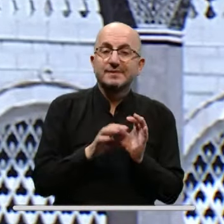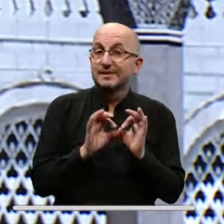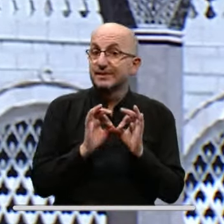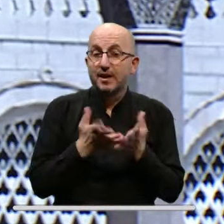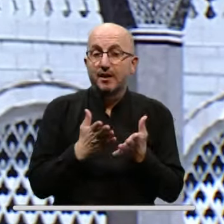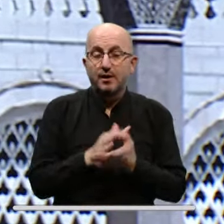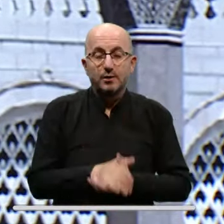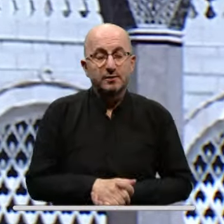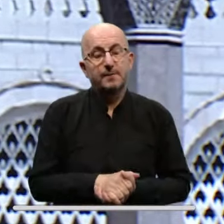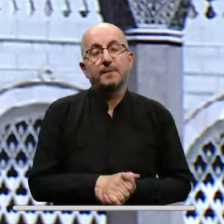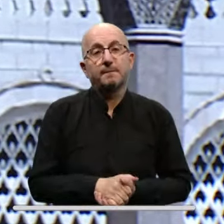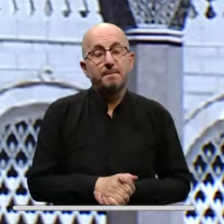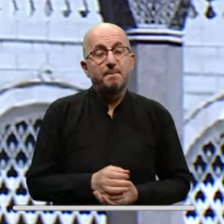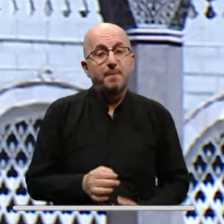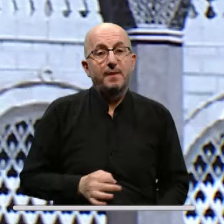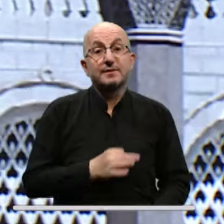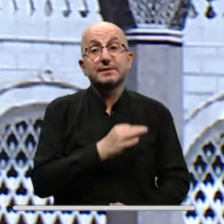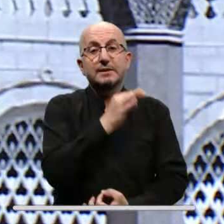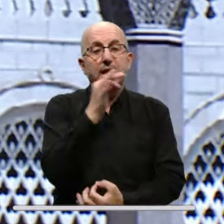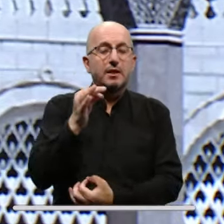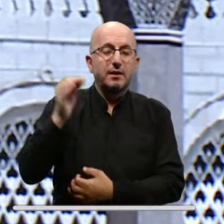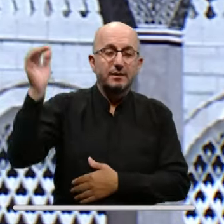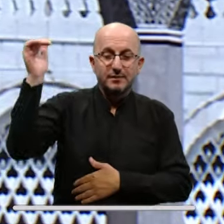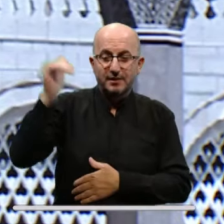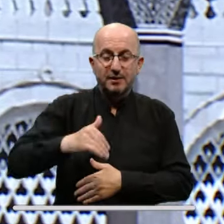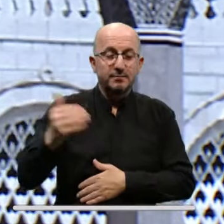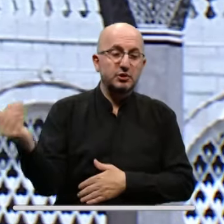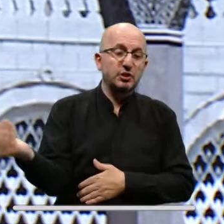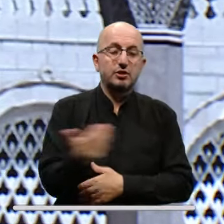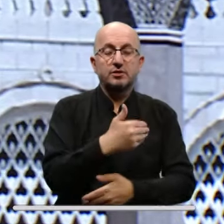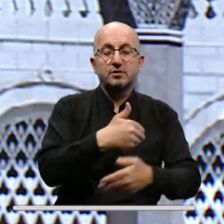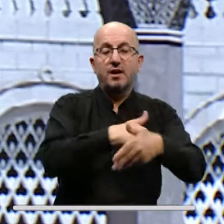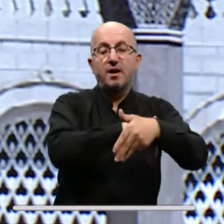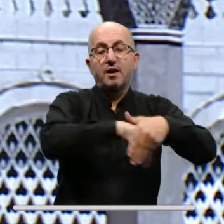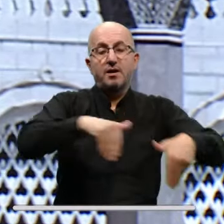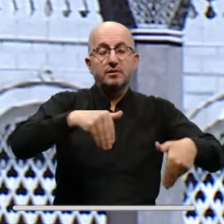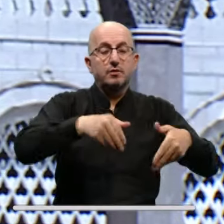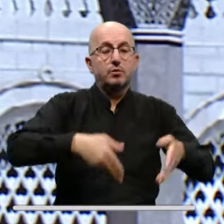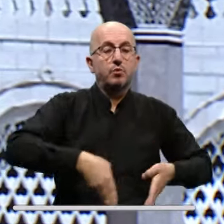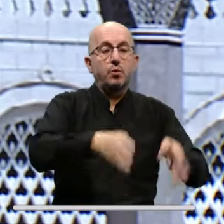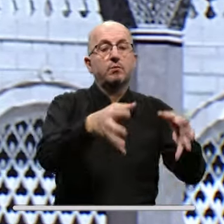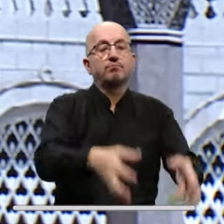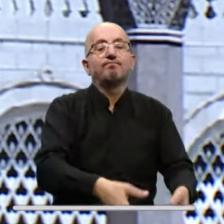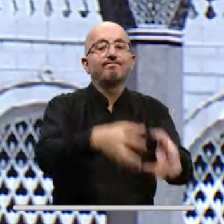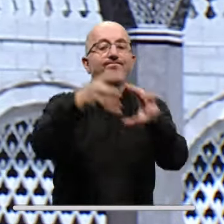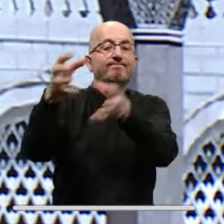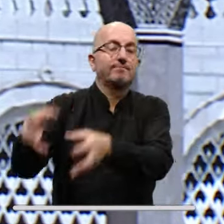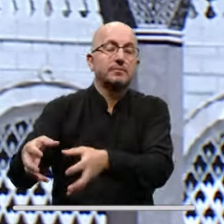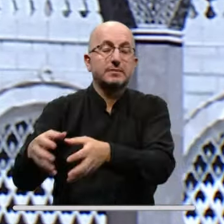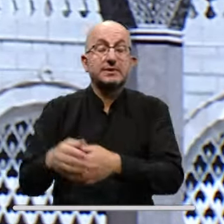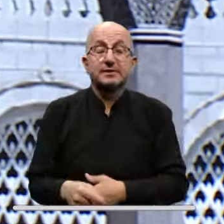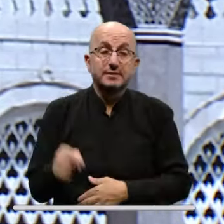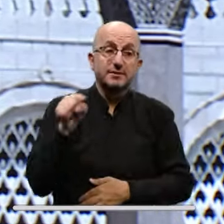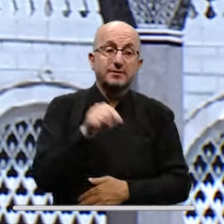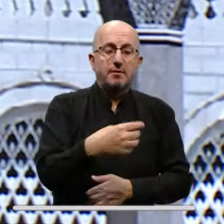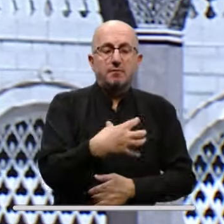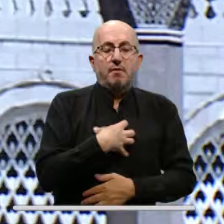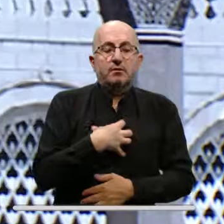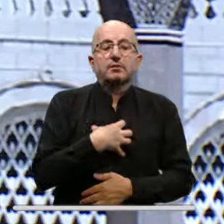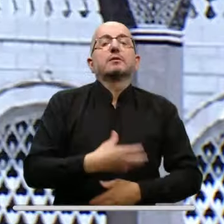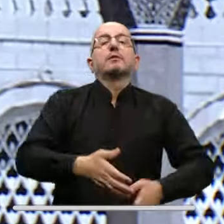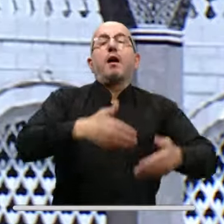ki insanların gelip geçişini engelleyecek bir engeli yoldan kaldırmak. Sen bizzat engel